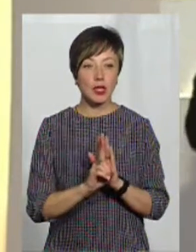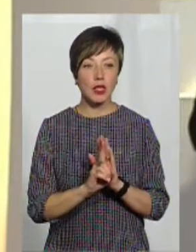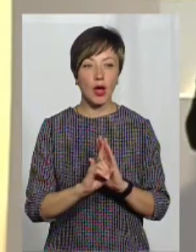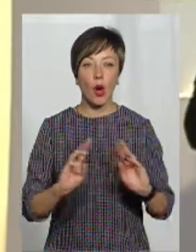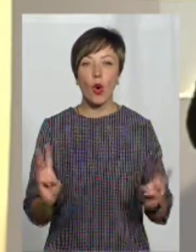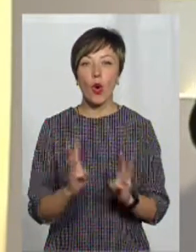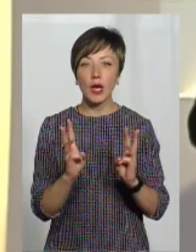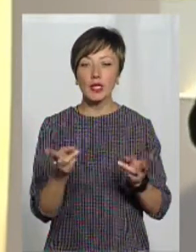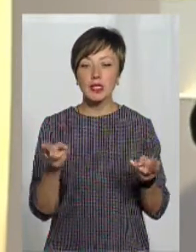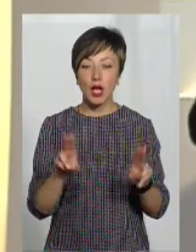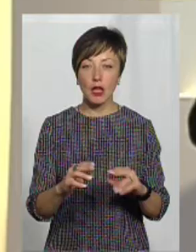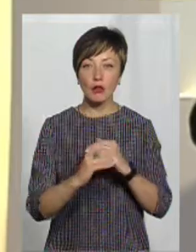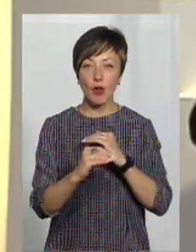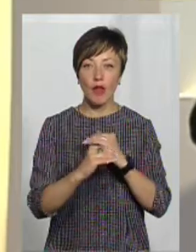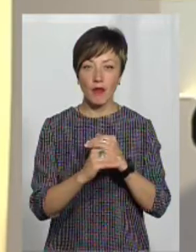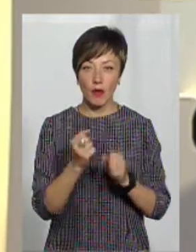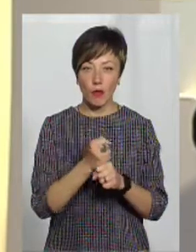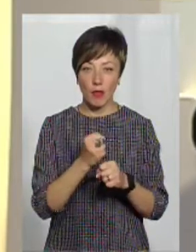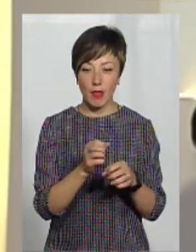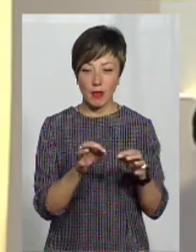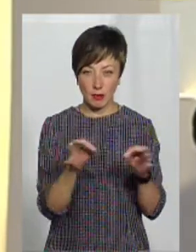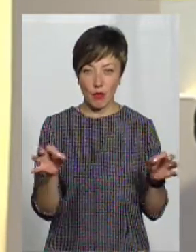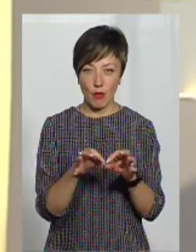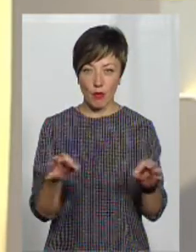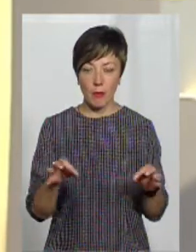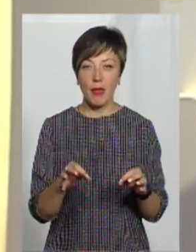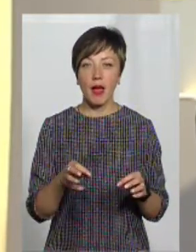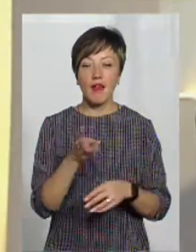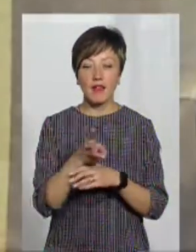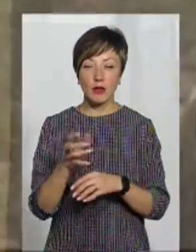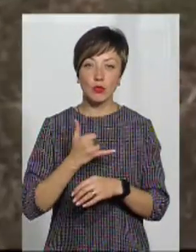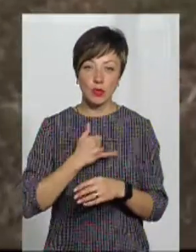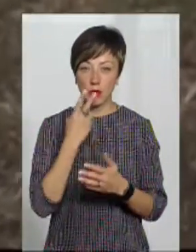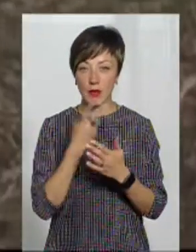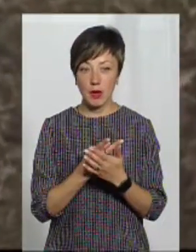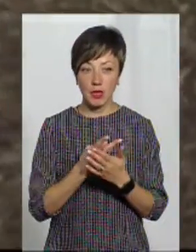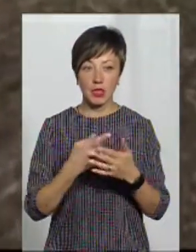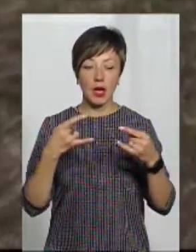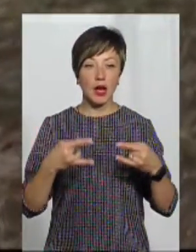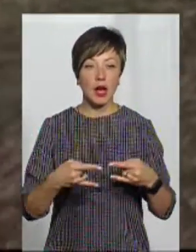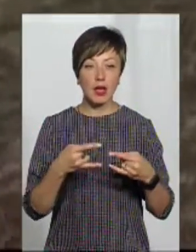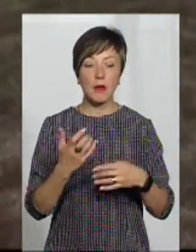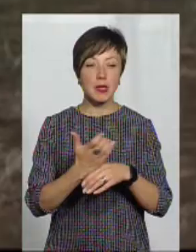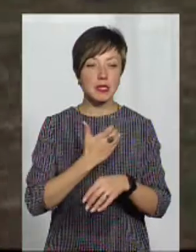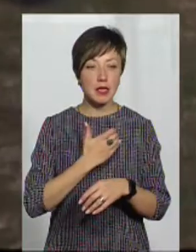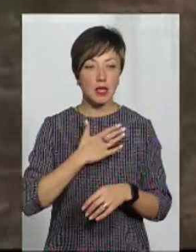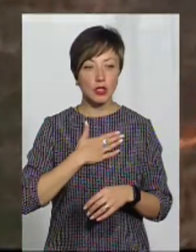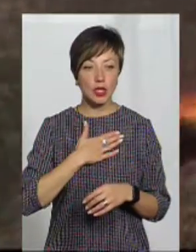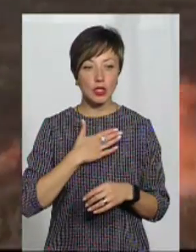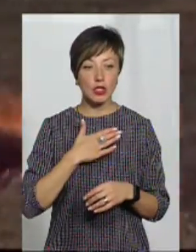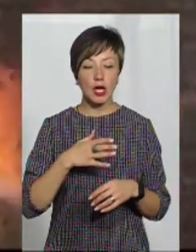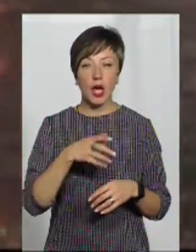горіти залишки тих самих польових робіт на полях. Відео, яке ми зараз побачимо на екрані, прислали